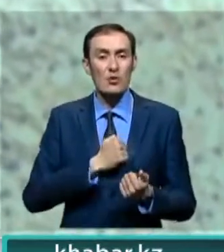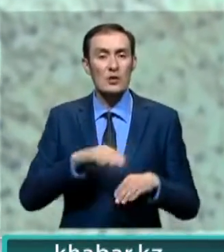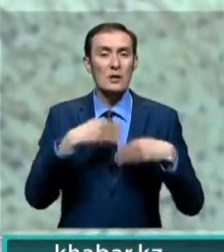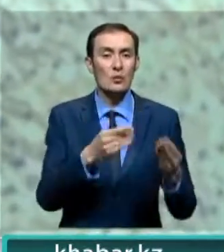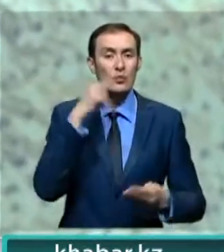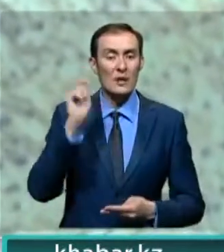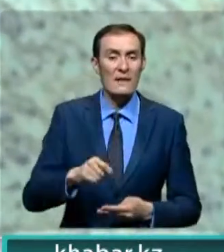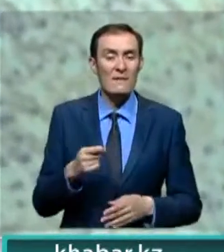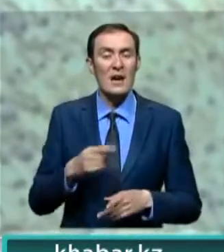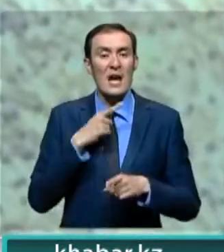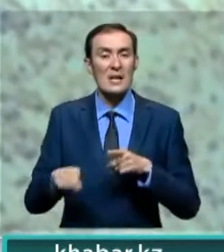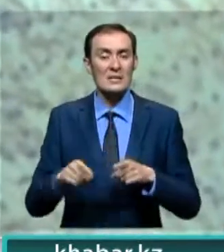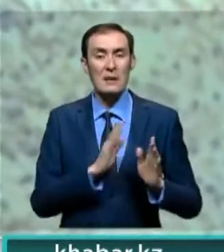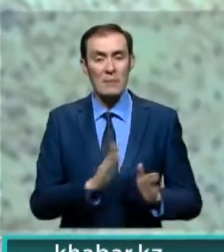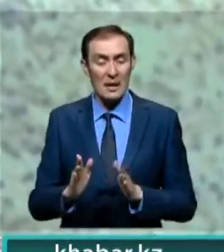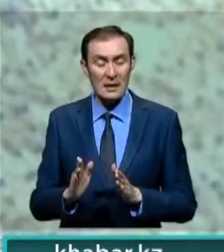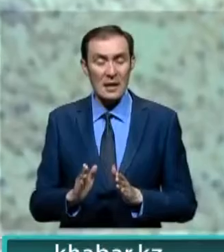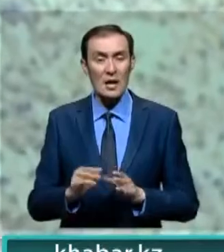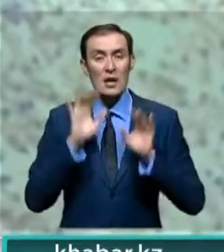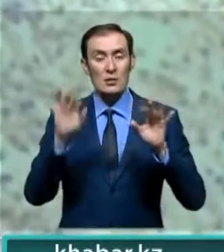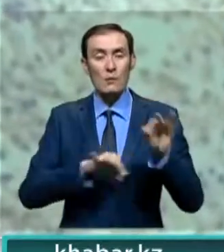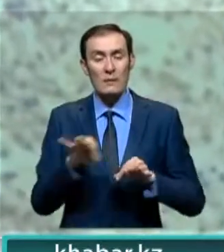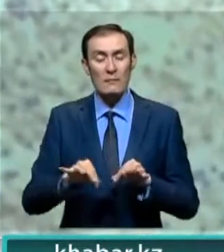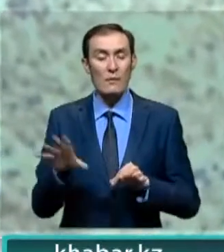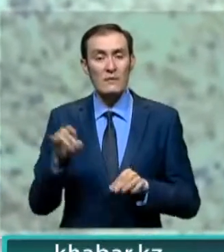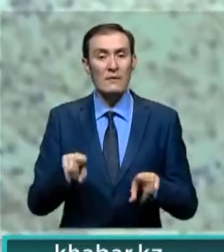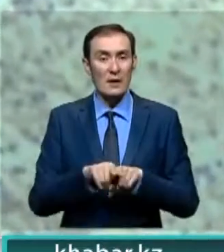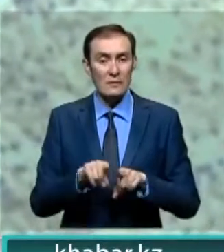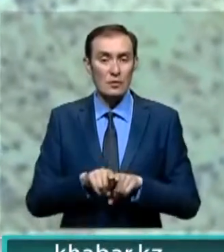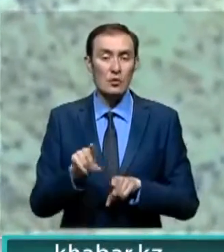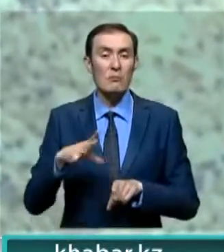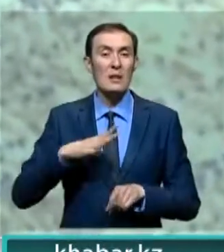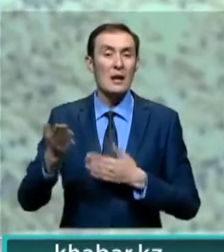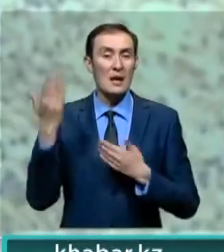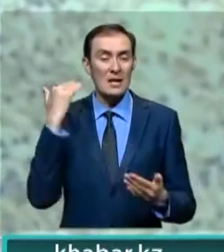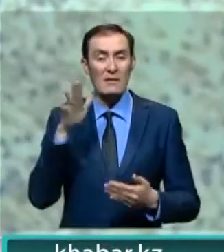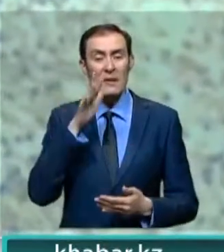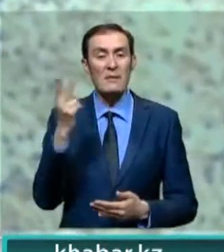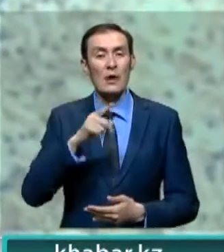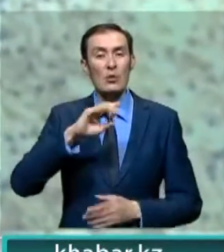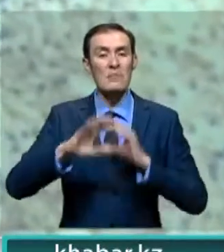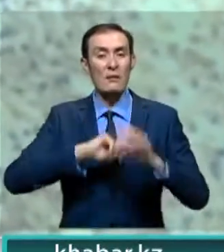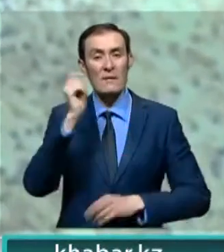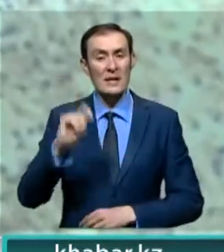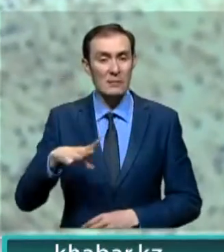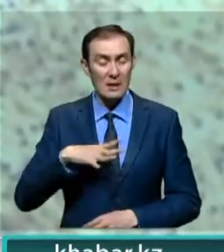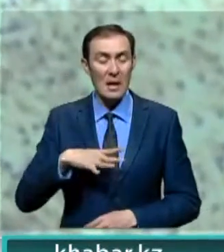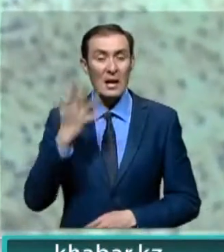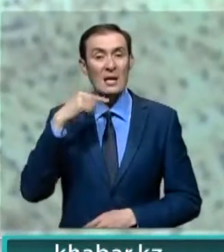предоставить Украине в экстренном порядке. Законопроект будет действовать по схеме, аналогичной, что существовало во время Второй мировой